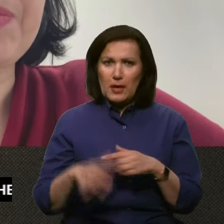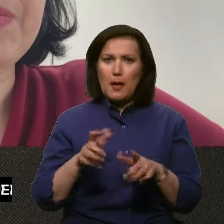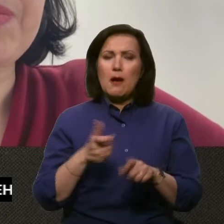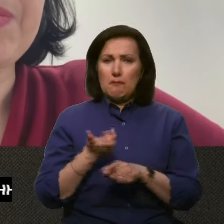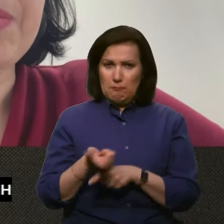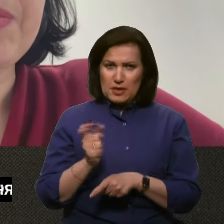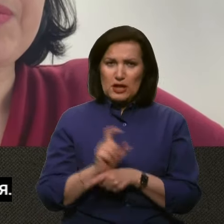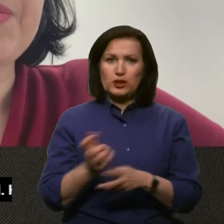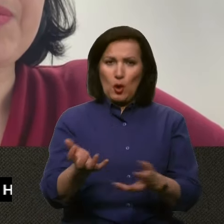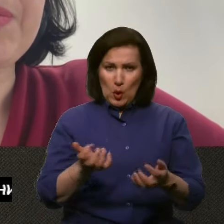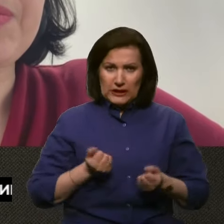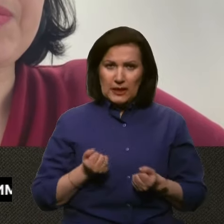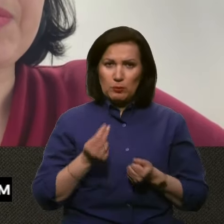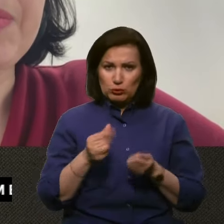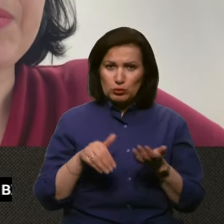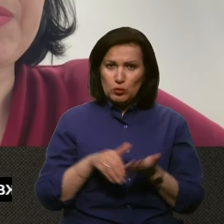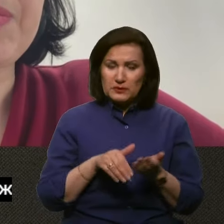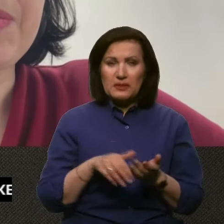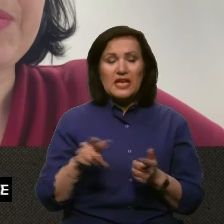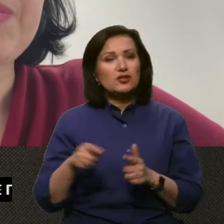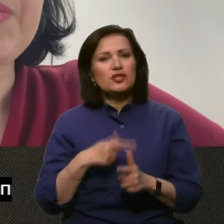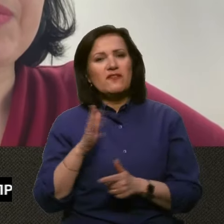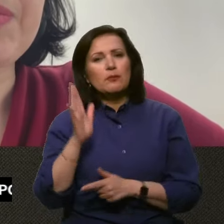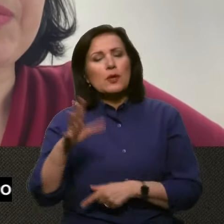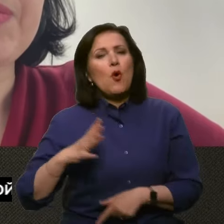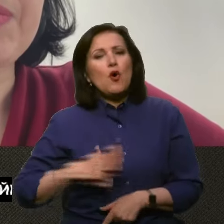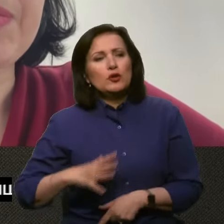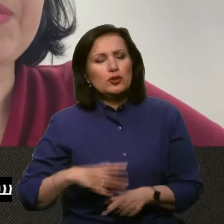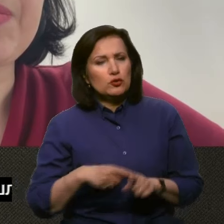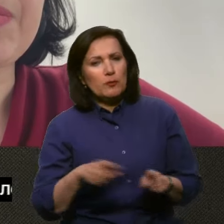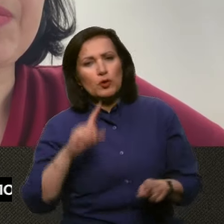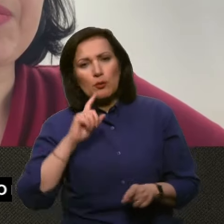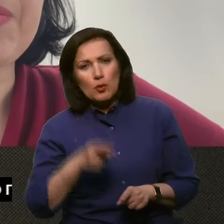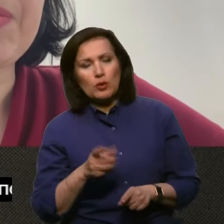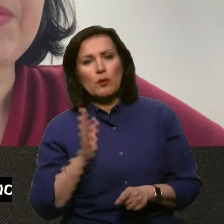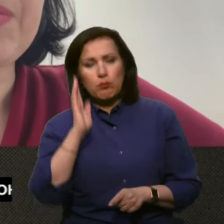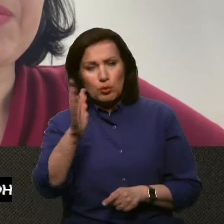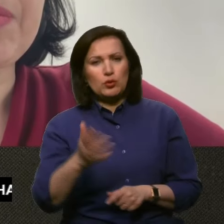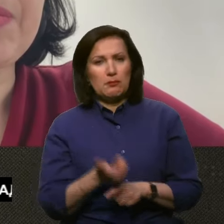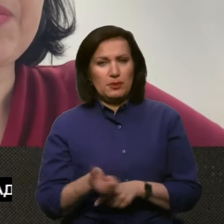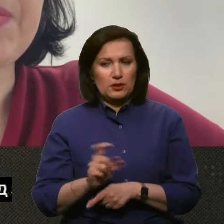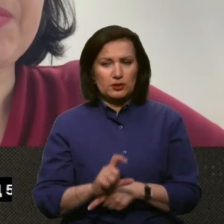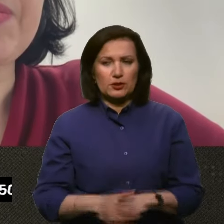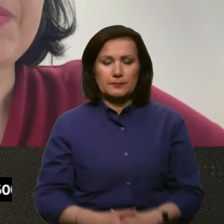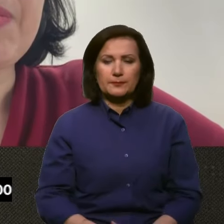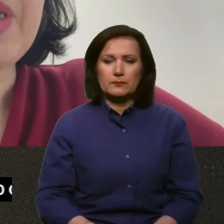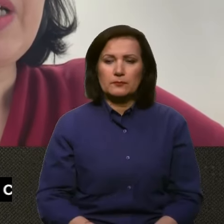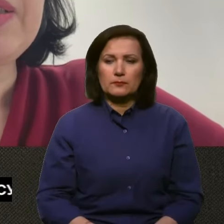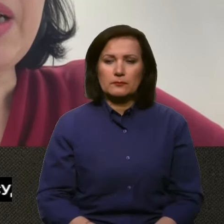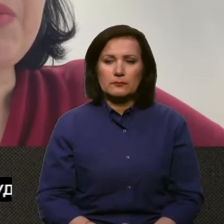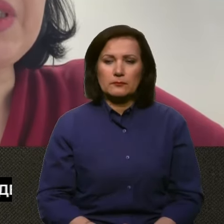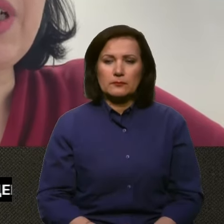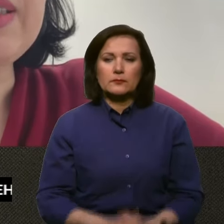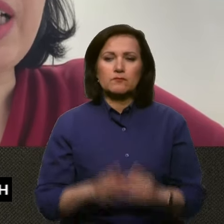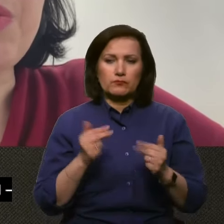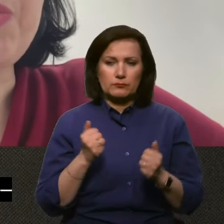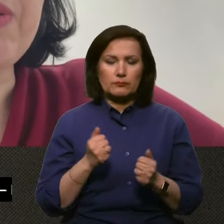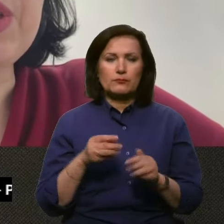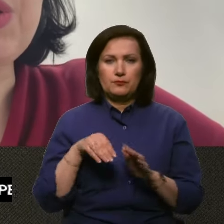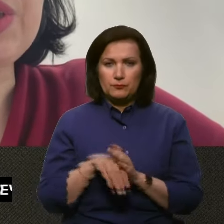більше отримувачів субсидій? Чи ви очікуєте, що протягом року їх буде більше? Так,